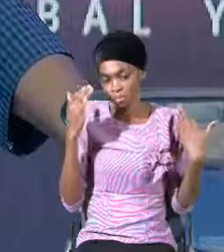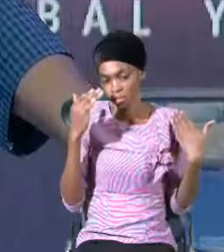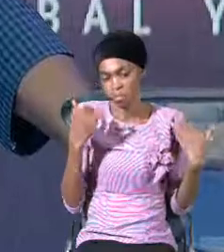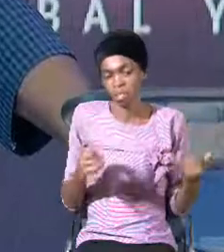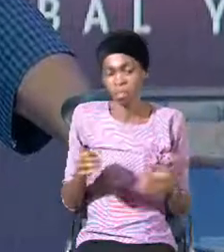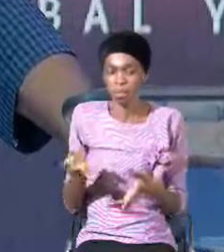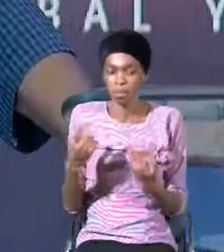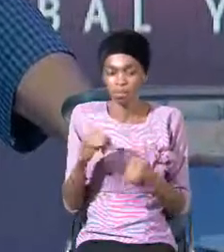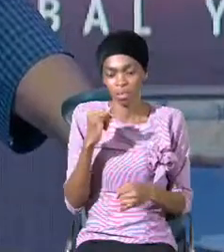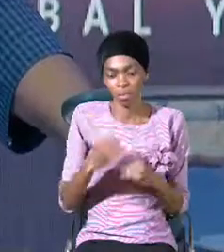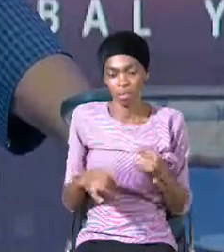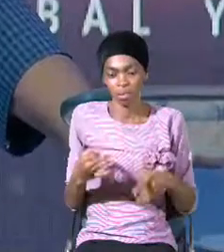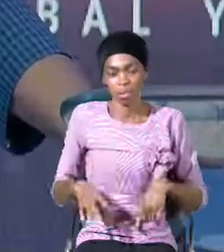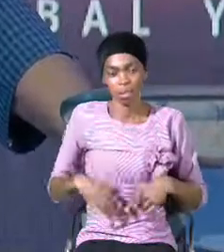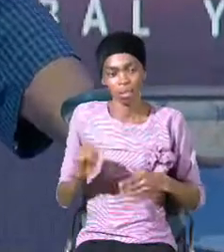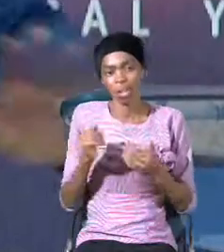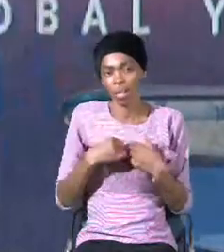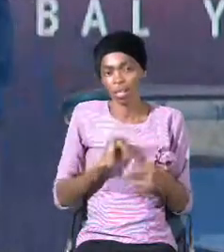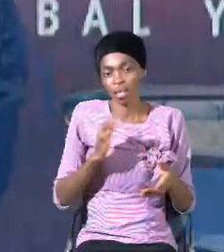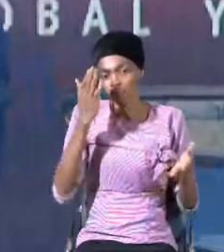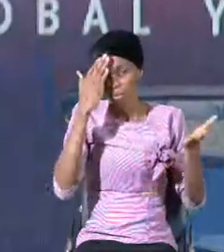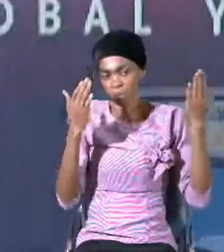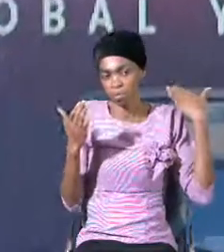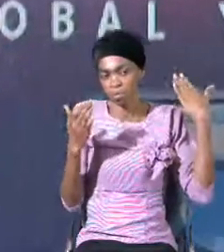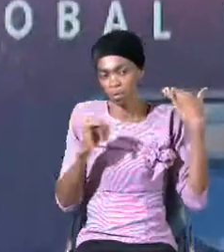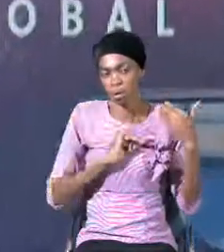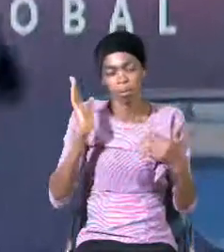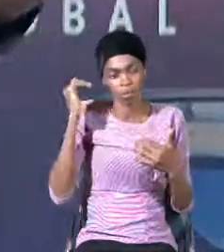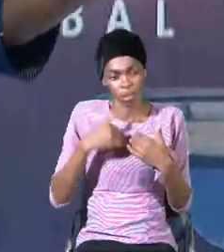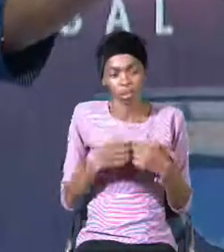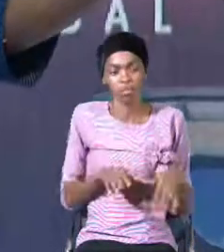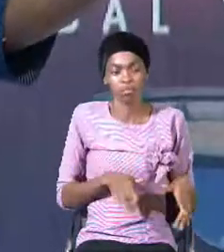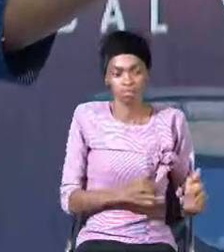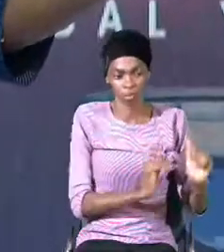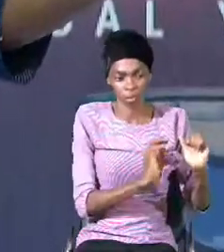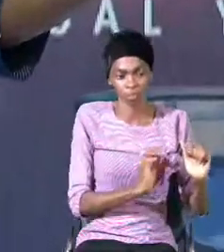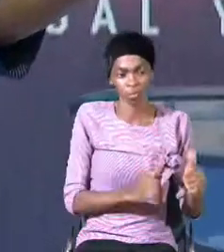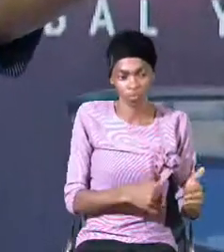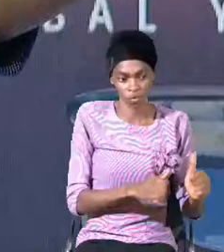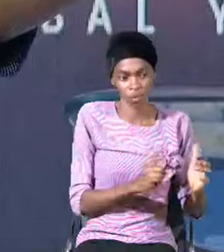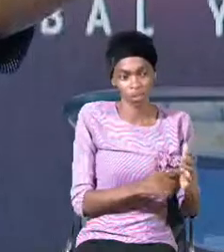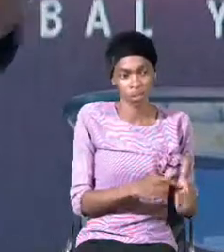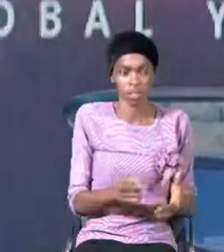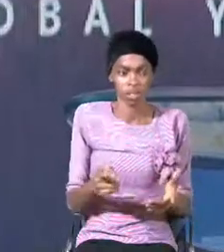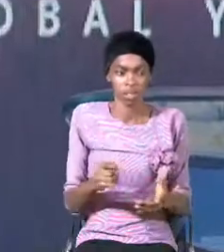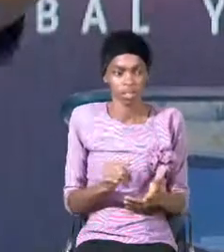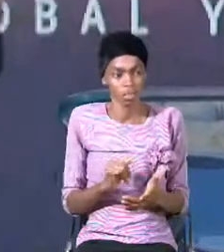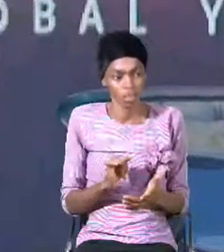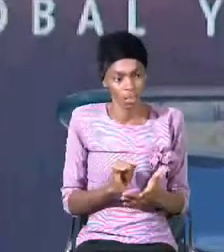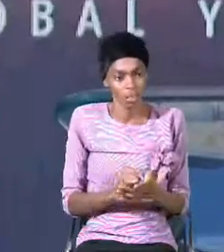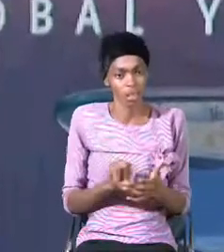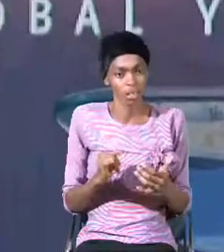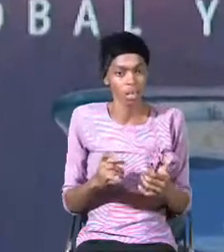venir à la fin de la vie et d'ici je savais, oh, j'aurais pu suivre au dernier jour de